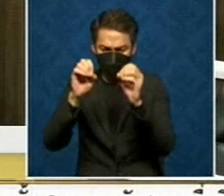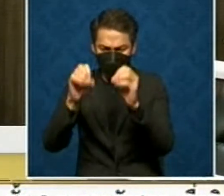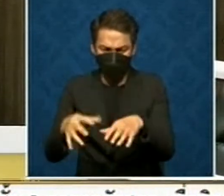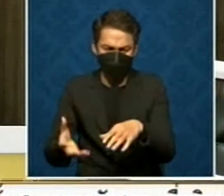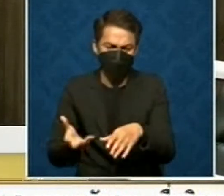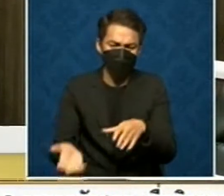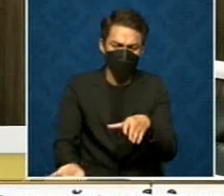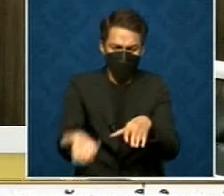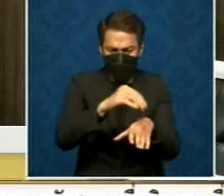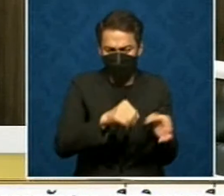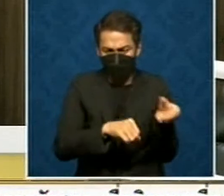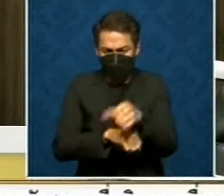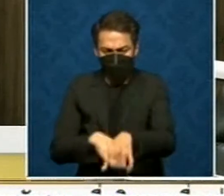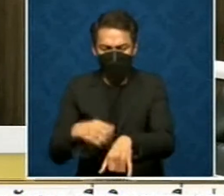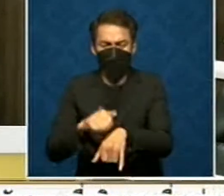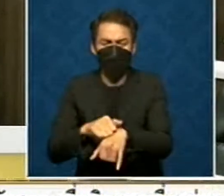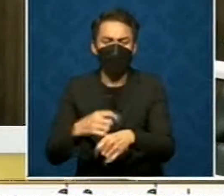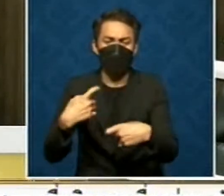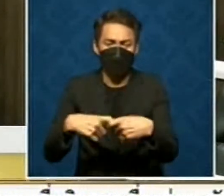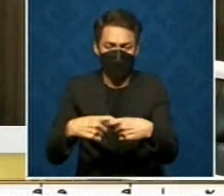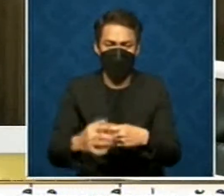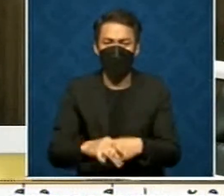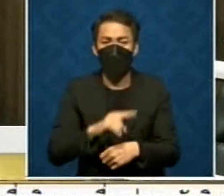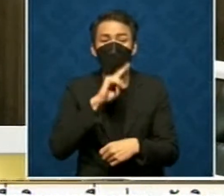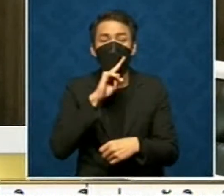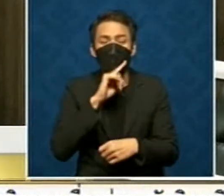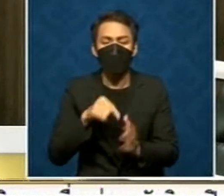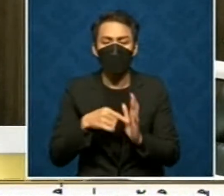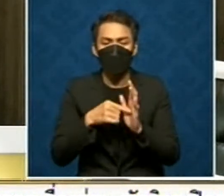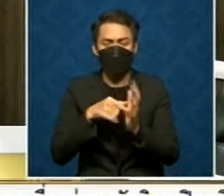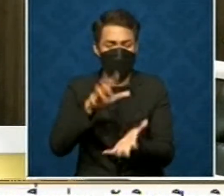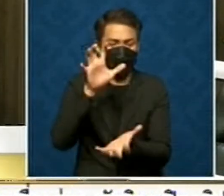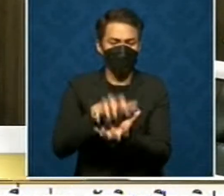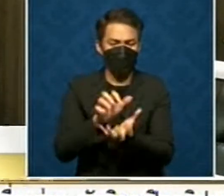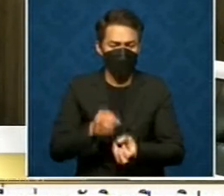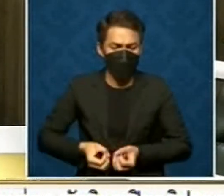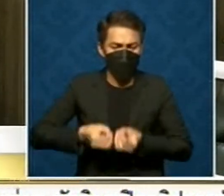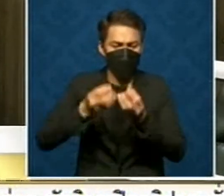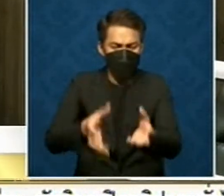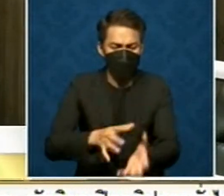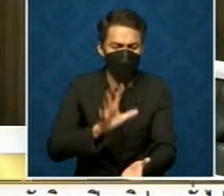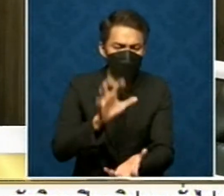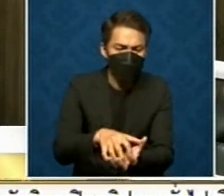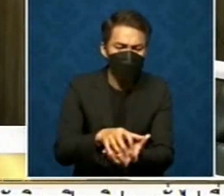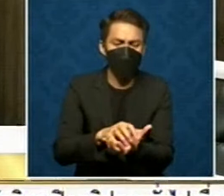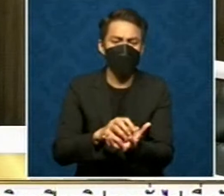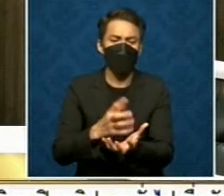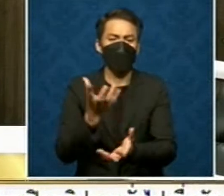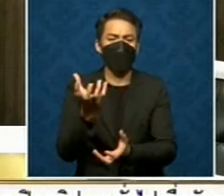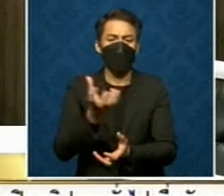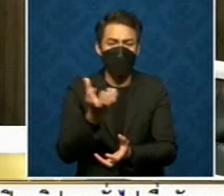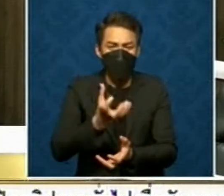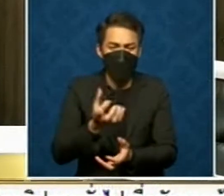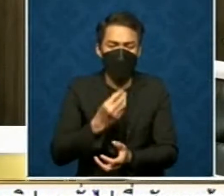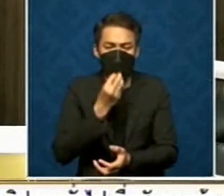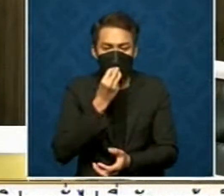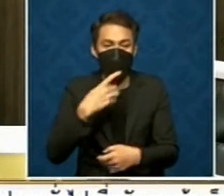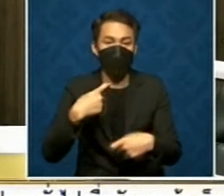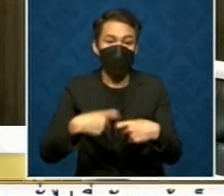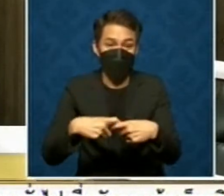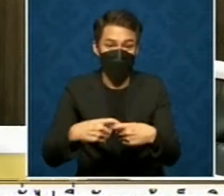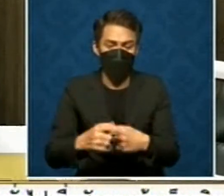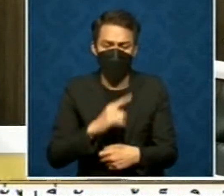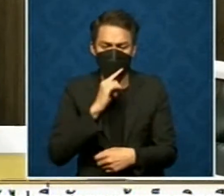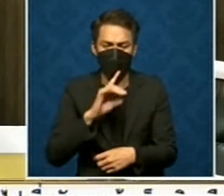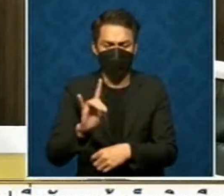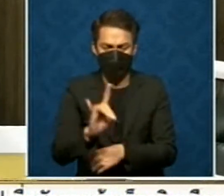บ่อเต็แล้นะฮะ ให้เจราเคกินจกเท่ออวกแล้นะฮะมัไมมีใครจะสามารถฝังหมเป็รานๆ ตัใประเทศนี้ได้เพราะ